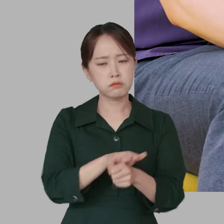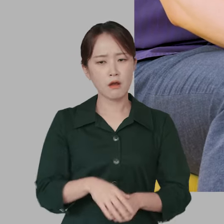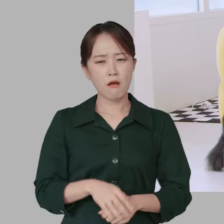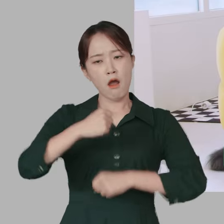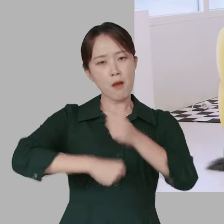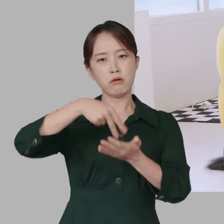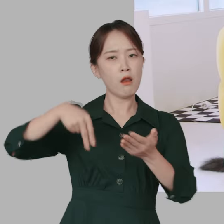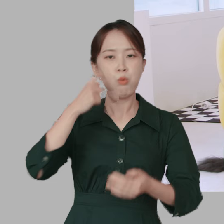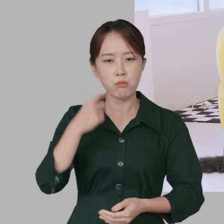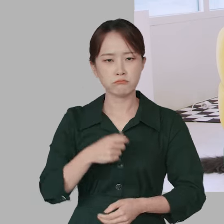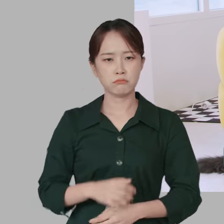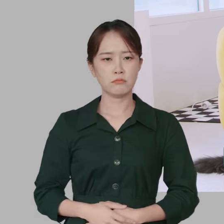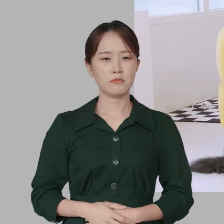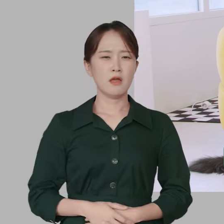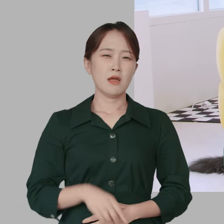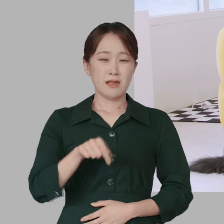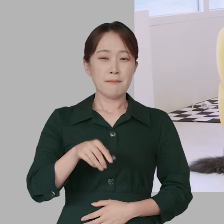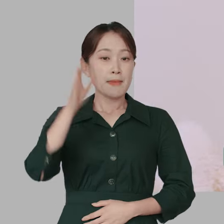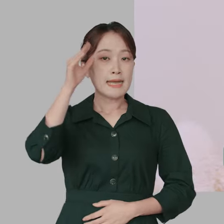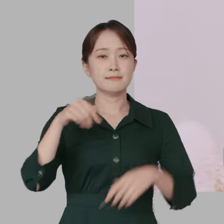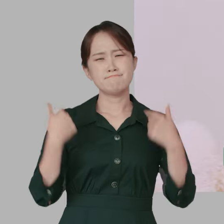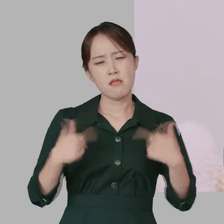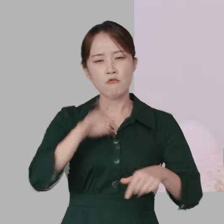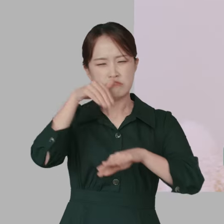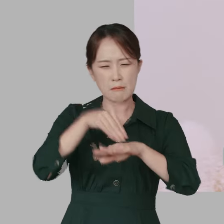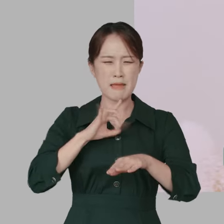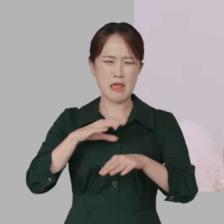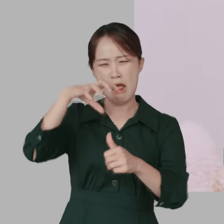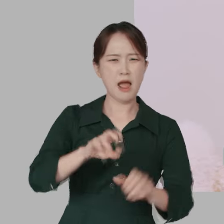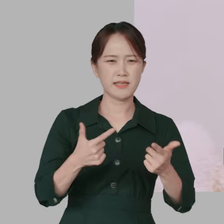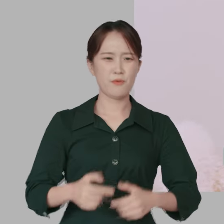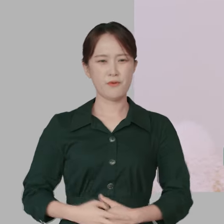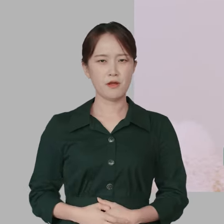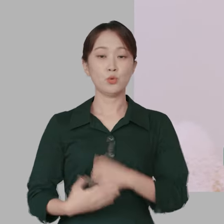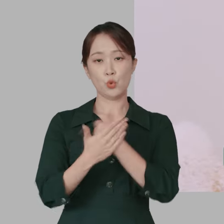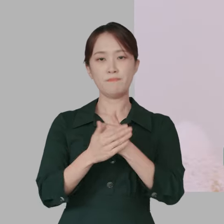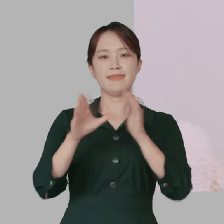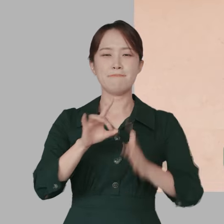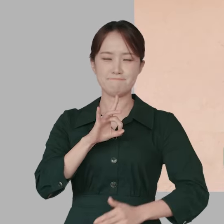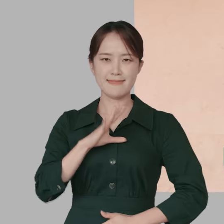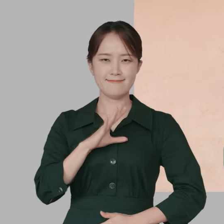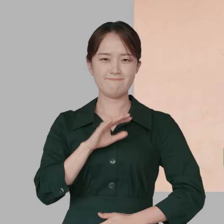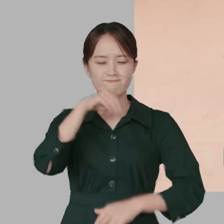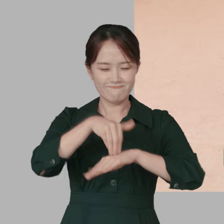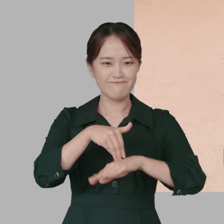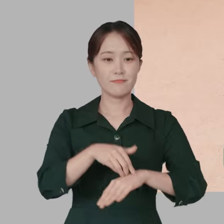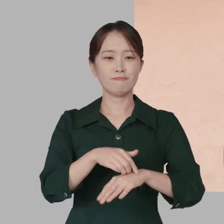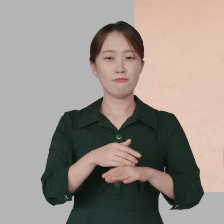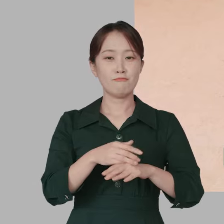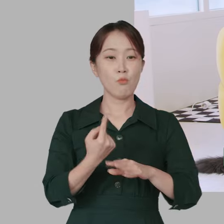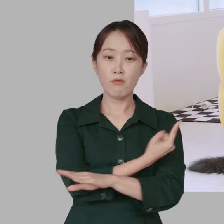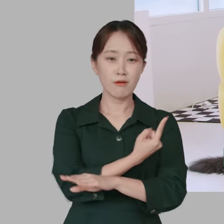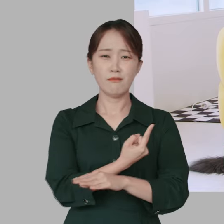불쌍해요 매번 계속 훈련 받는 것도 아니고 잠깐 저에게 보호를 줄 때만 그렇게 하는 거지 평소에는 반려견이랑